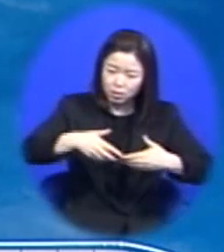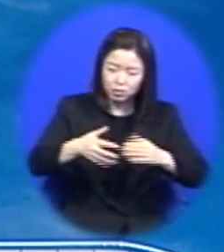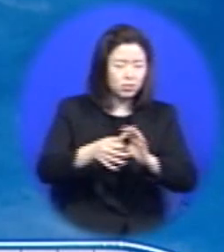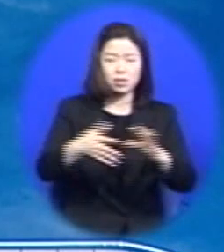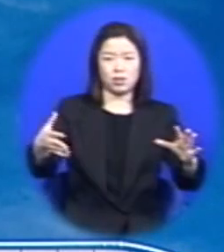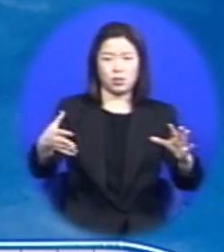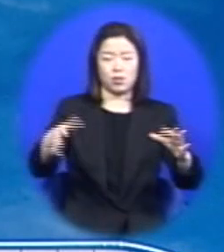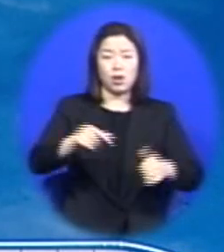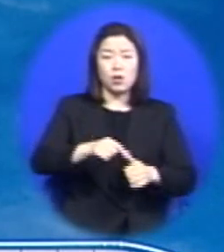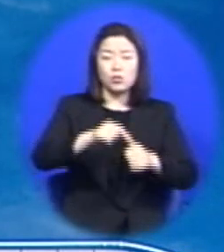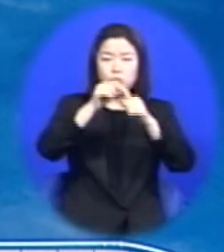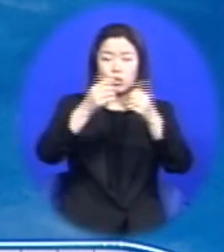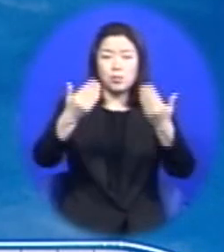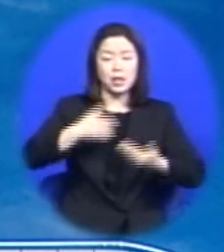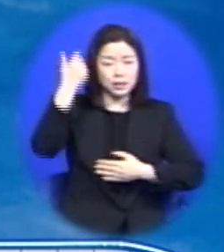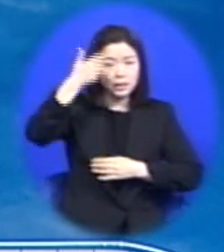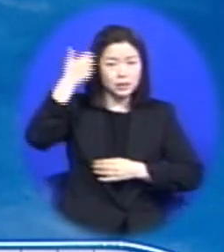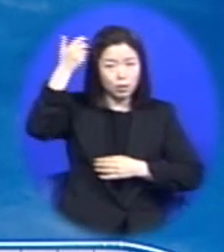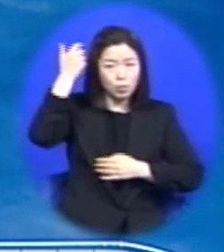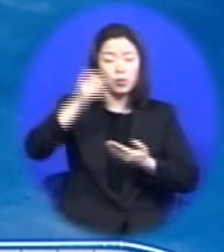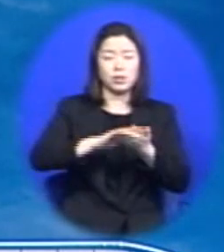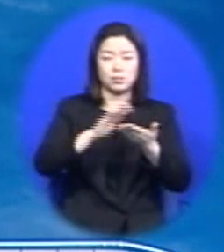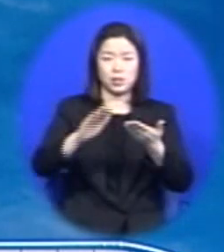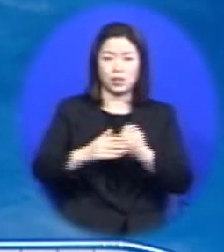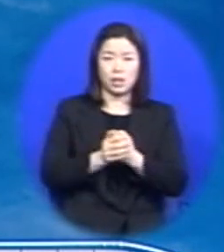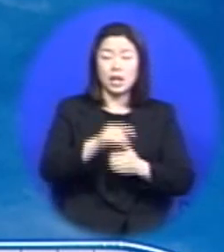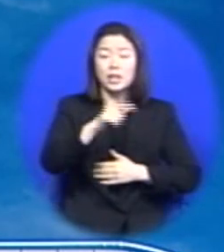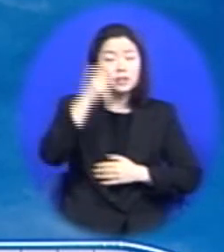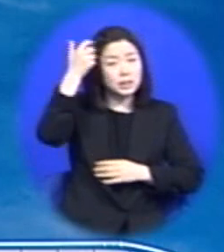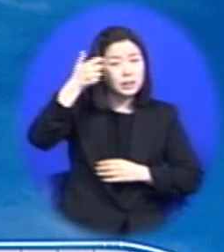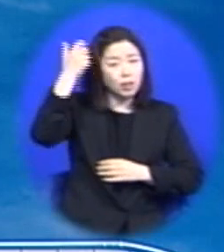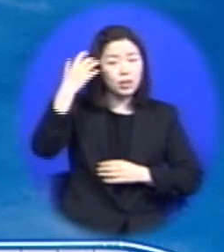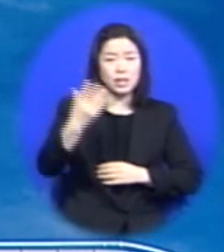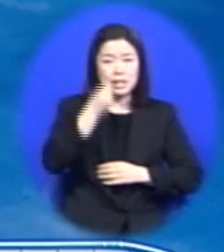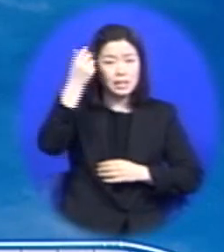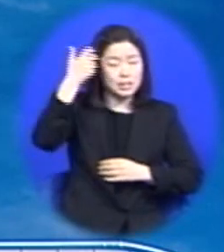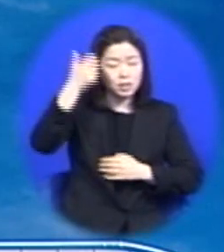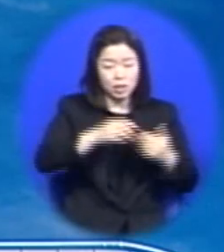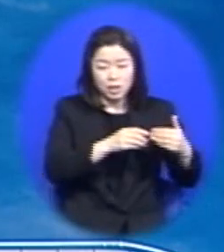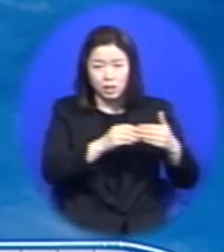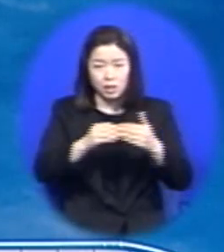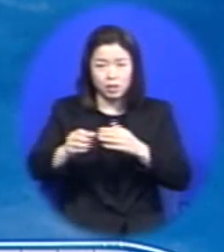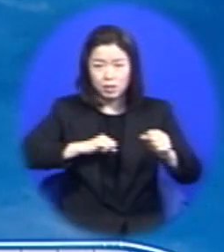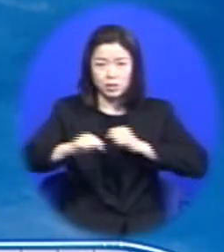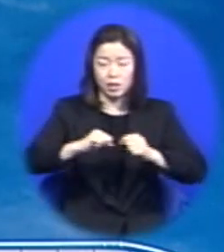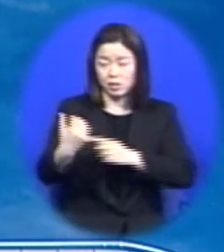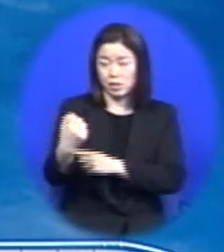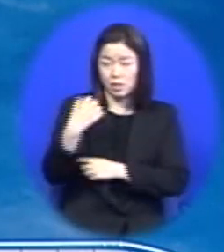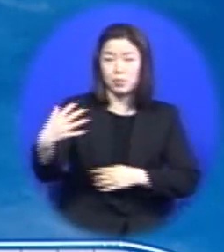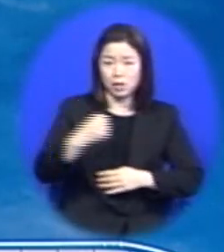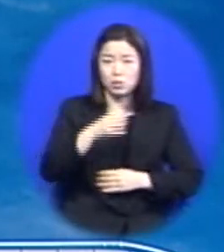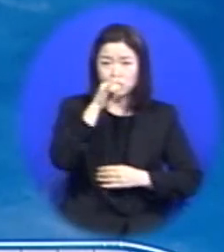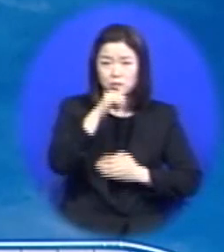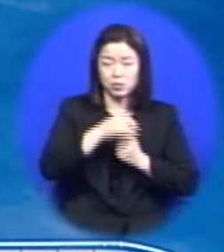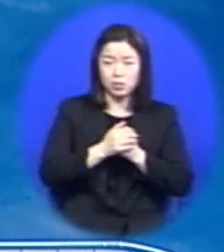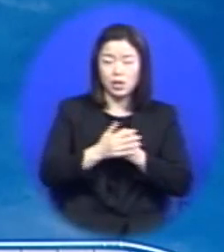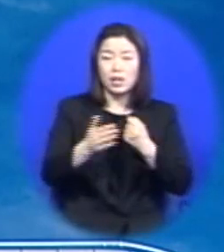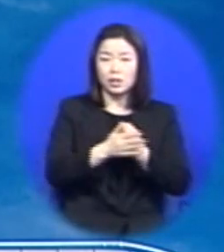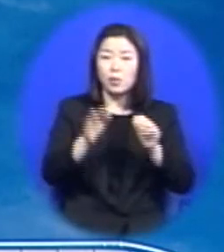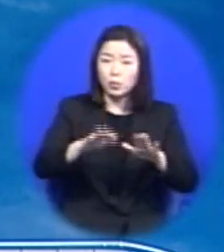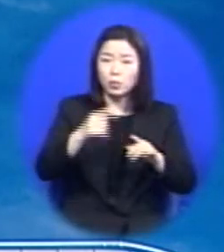구원받은 영혼이에요. 여러분 그 영이 지금 성령님의 역사를 힘입고 있어요. 그래서 오늘 여기